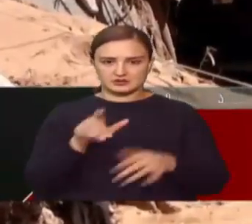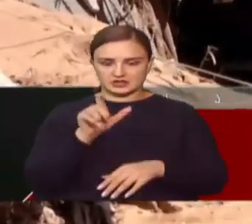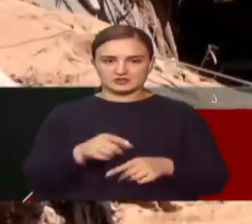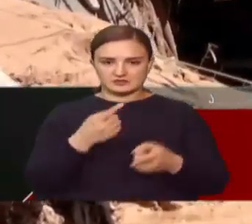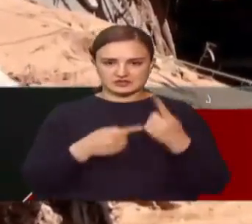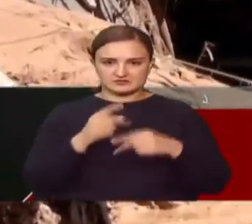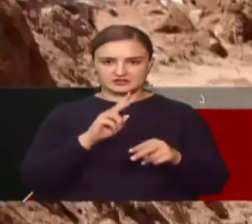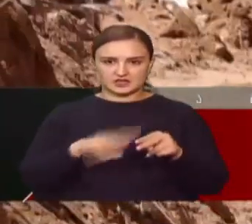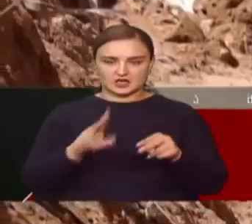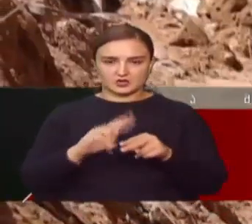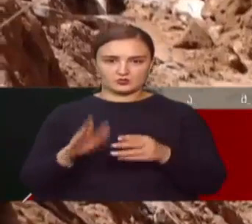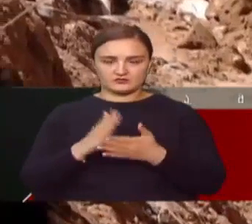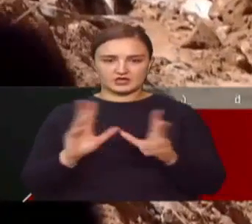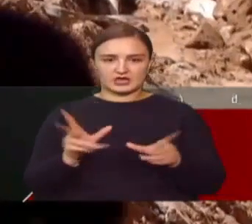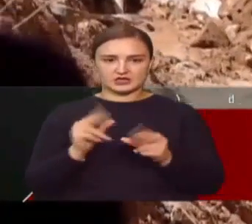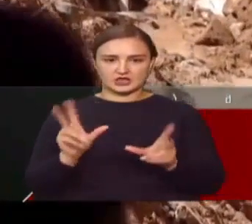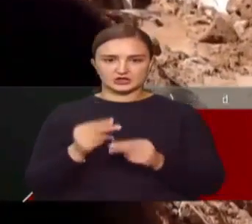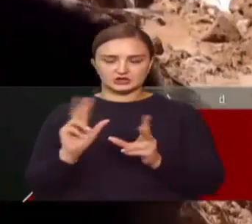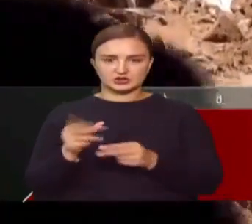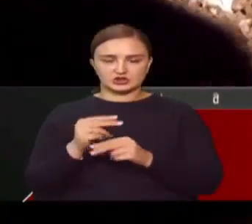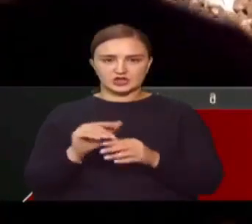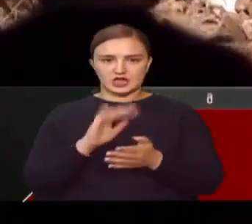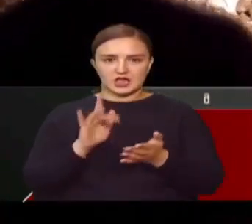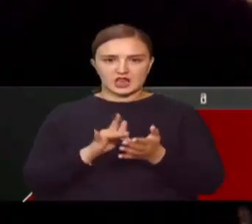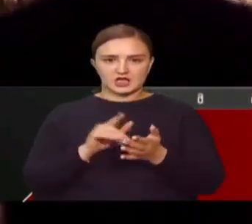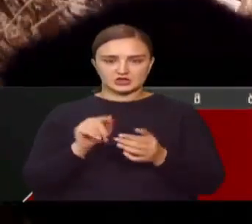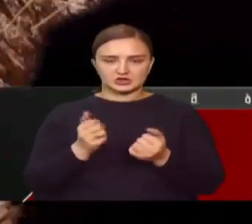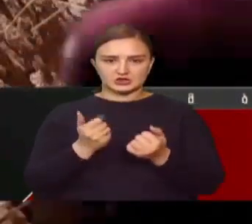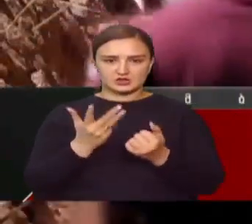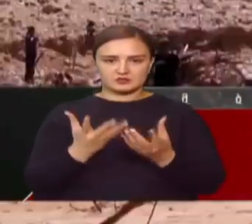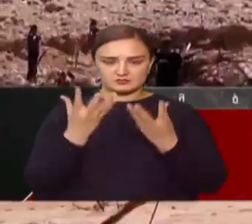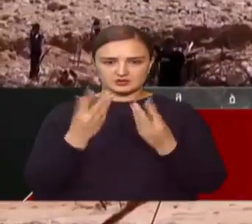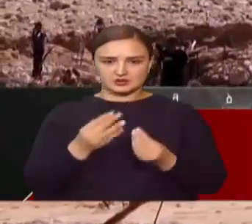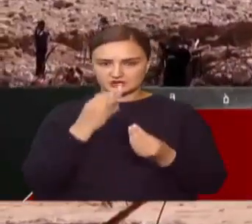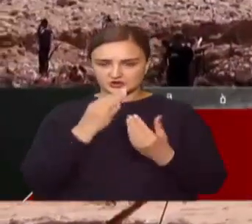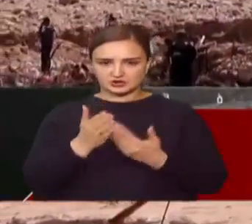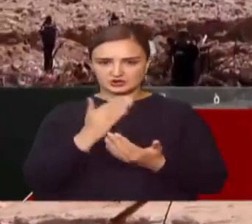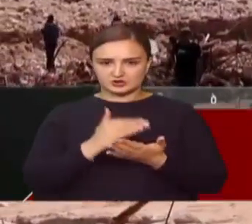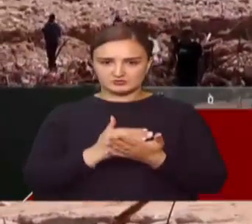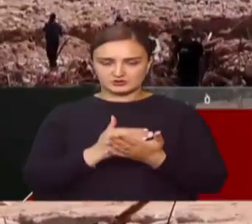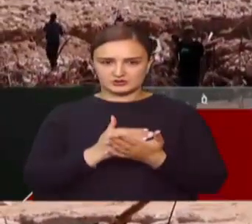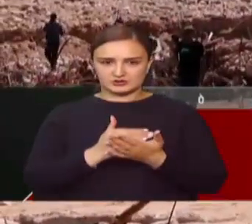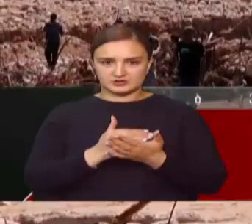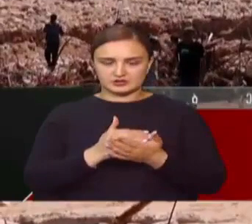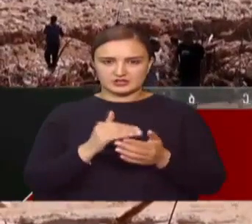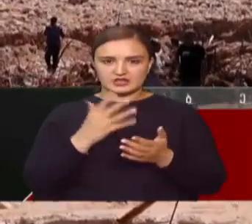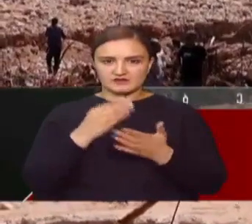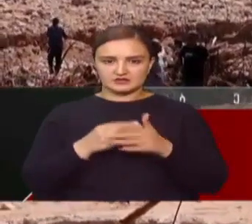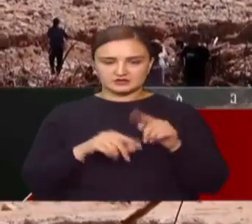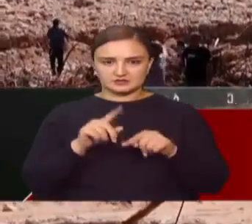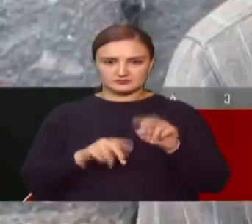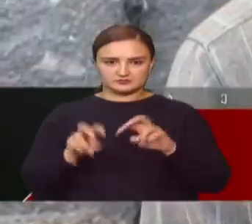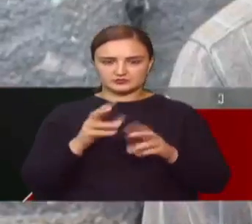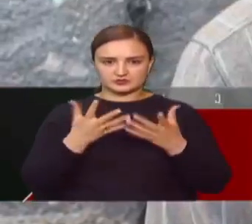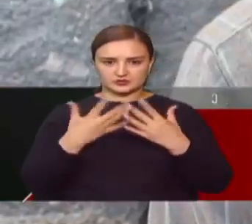ისევ დაკარგულად ითვლება. გადარჩენილები დაცარიელებულ ქალაქში სტიქიდან რამდენიმე დღის შემდეგაც ახლობელ ადამიანებს ეძებენ.